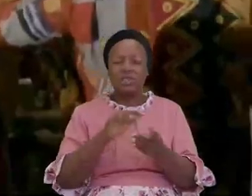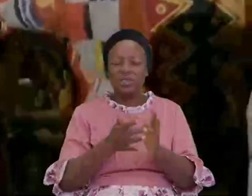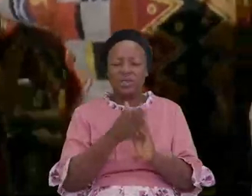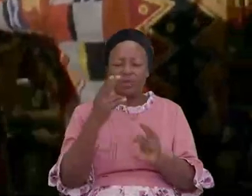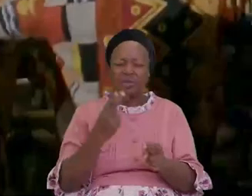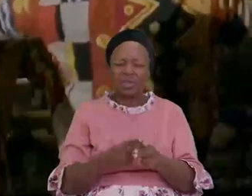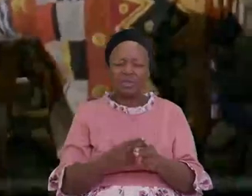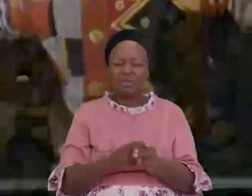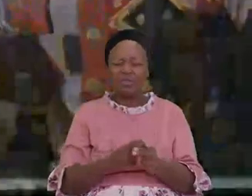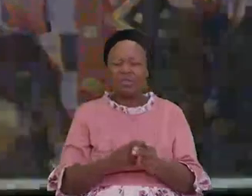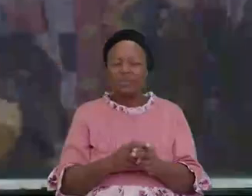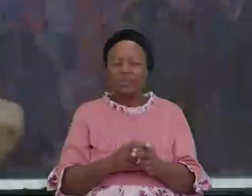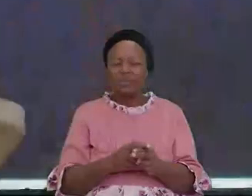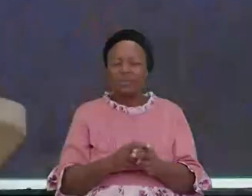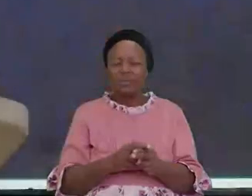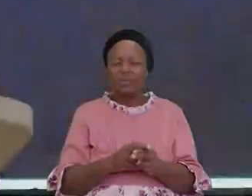entièrement purifiés.